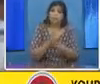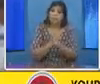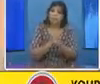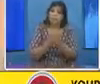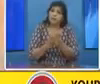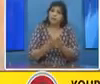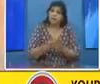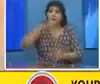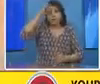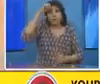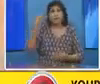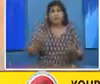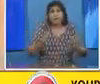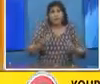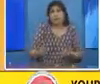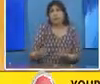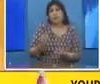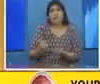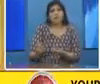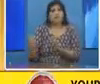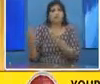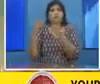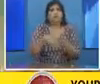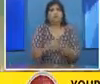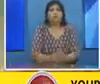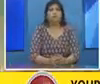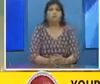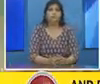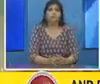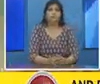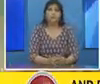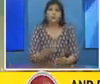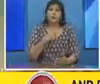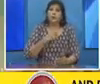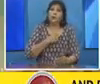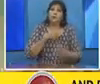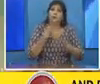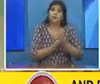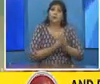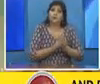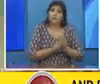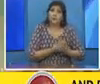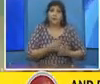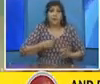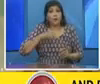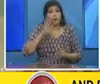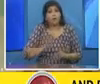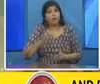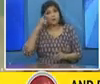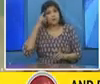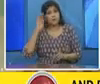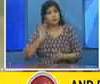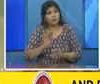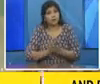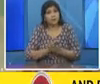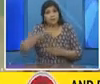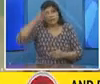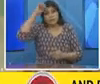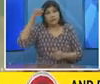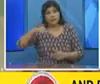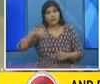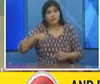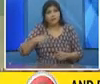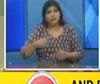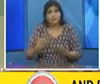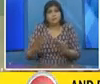को कहीं न कहीं मजबूत भी करती है। और हमें ये भी याद रखना है, हमारा